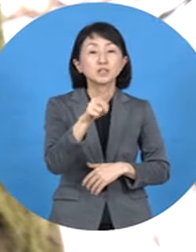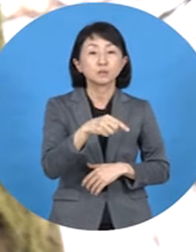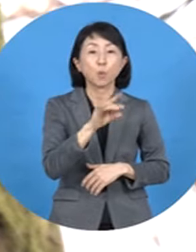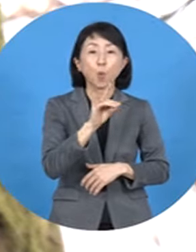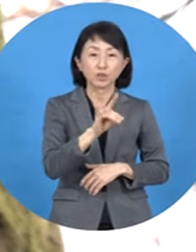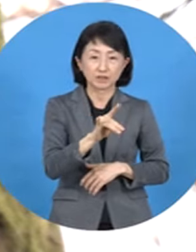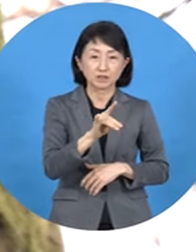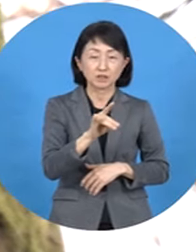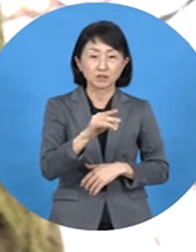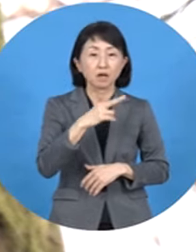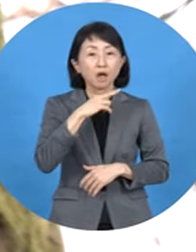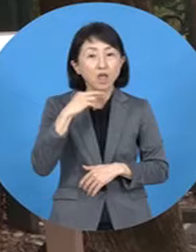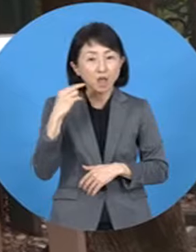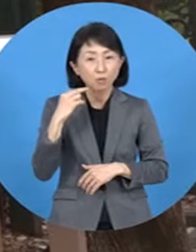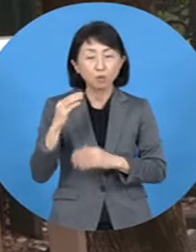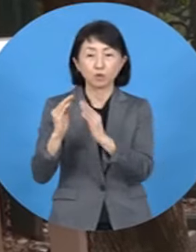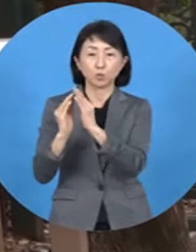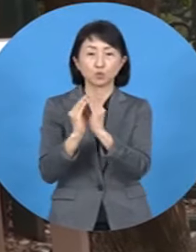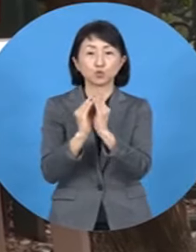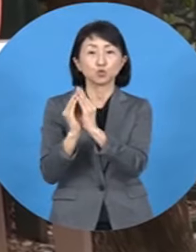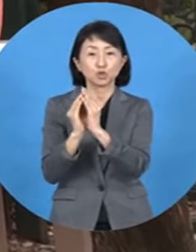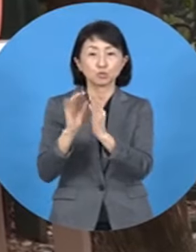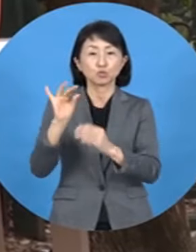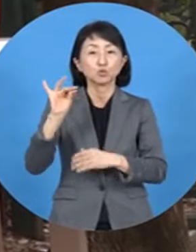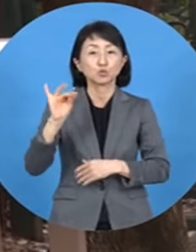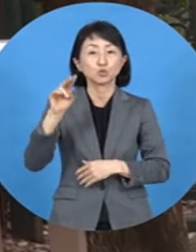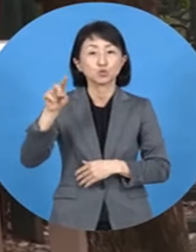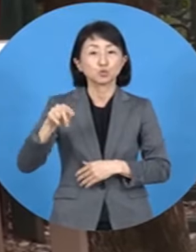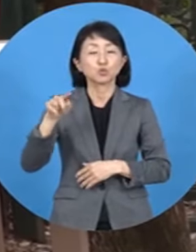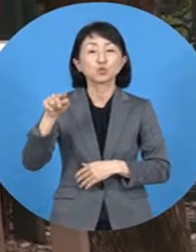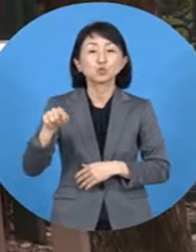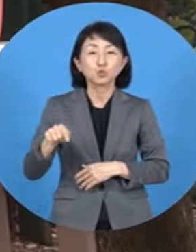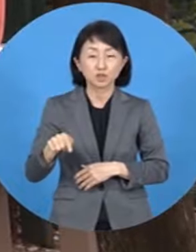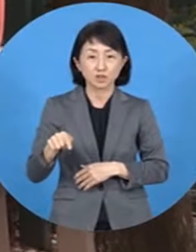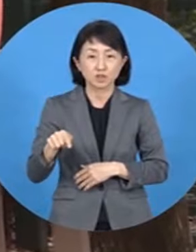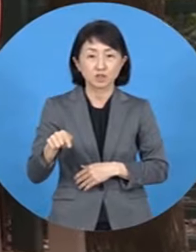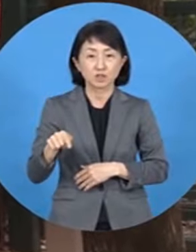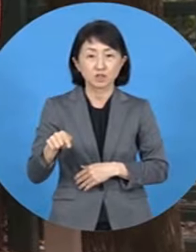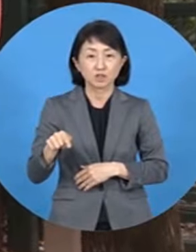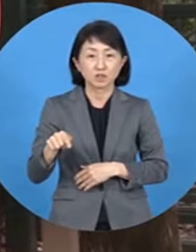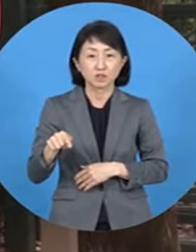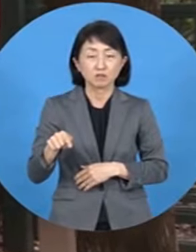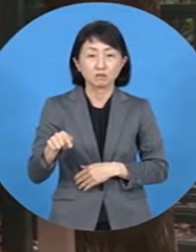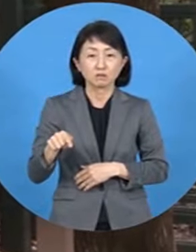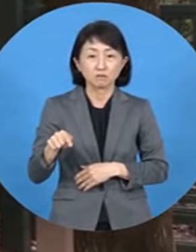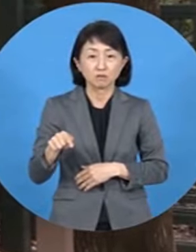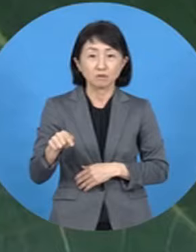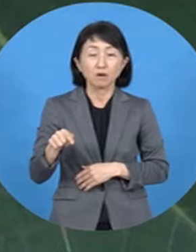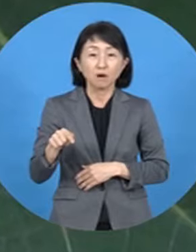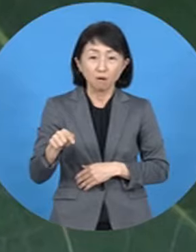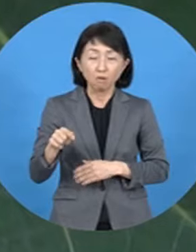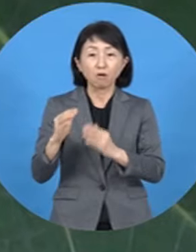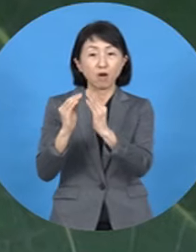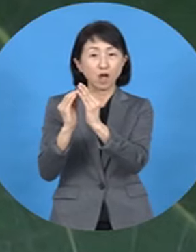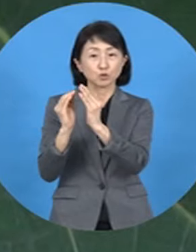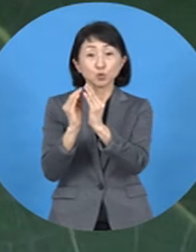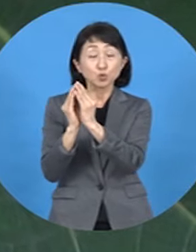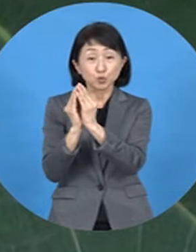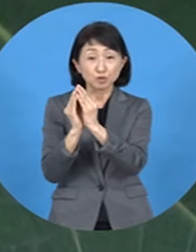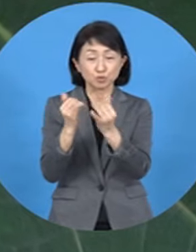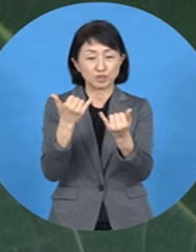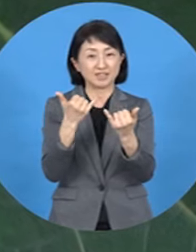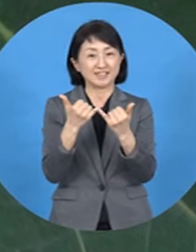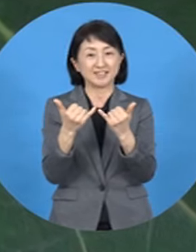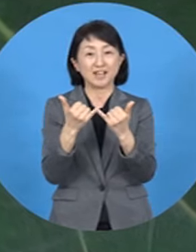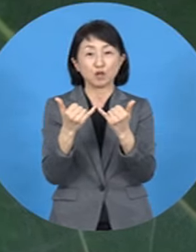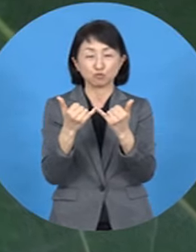ですけども、英語圏ですとチューリップトゥリー、チューリップの木っていう名前がついております。 確かにチューリップっぽいといえばチ